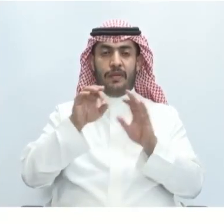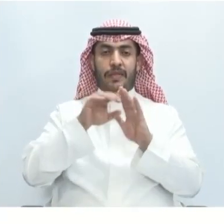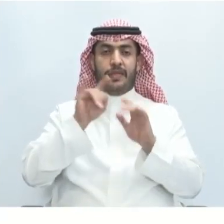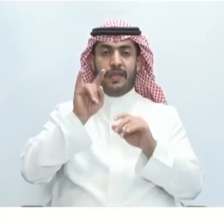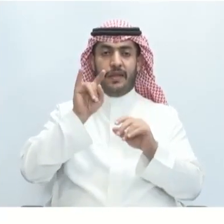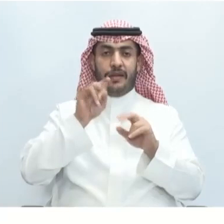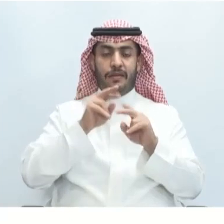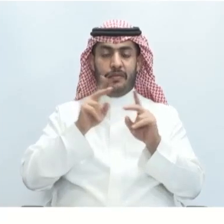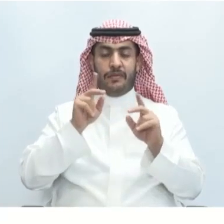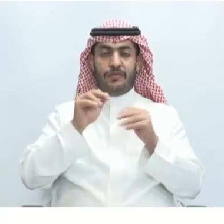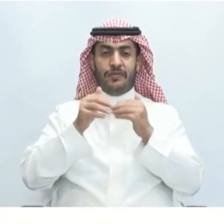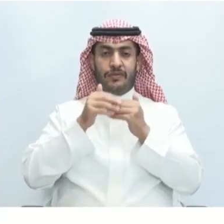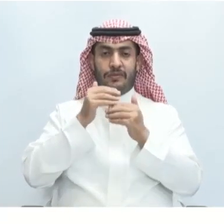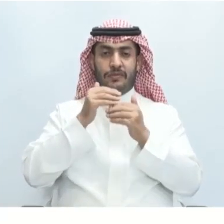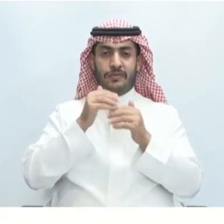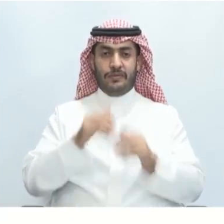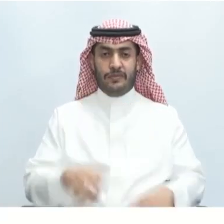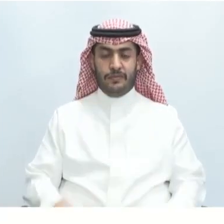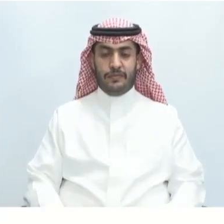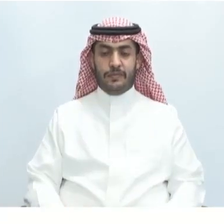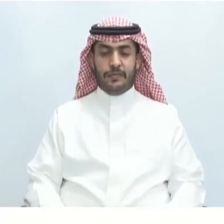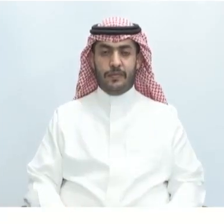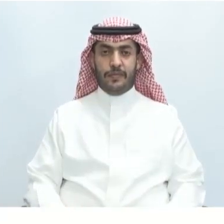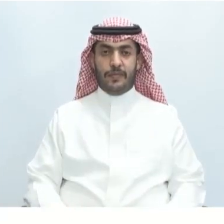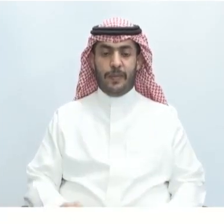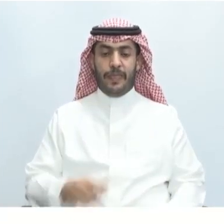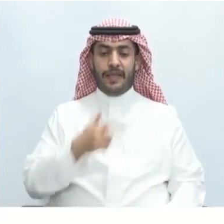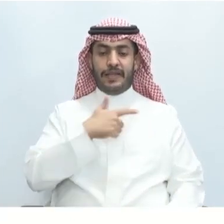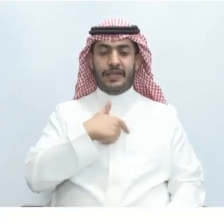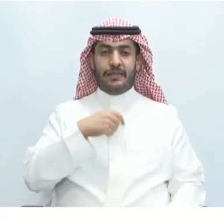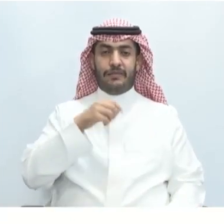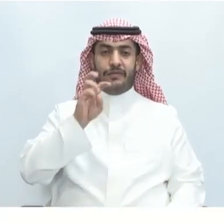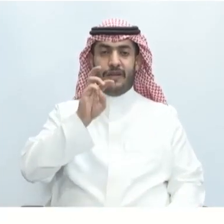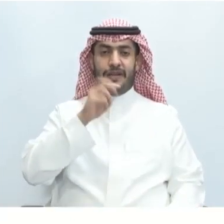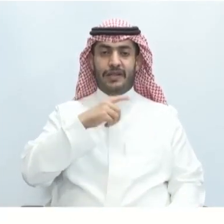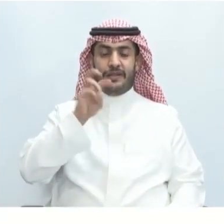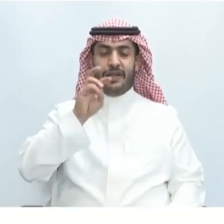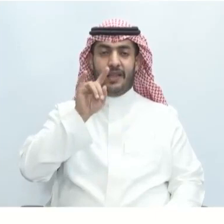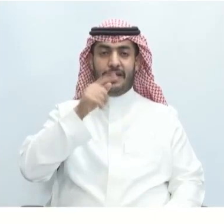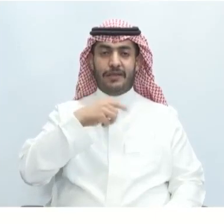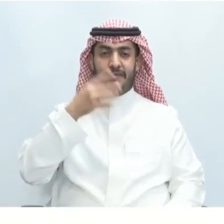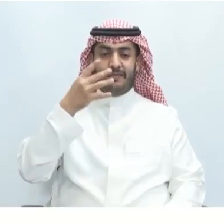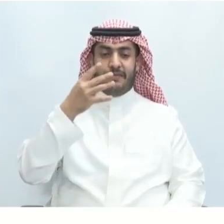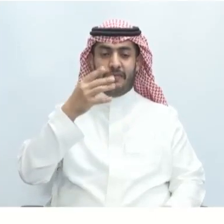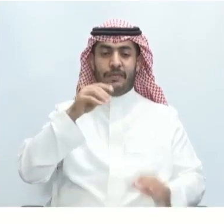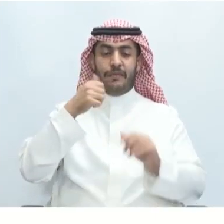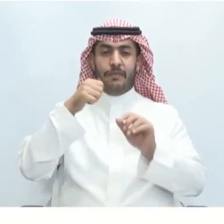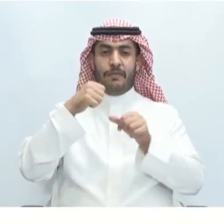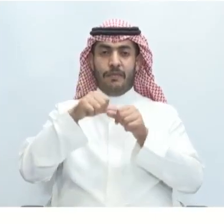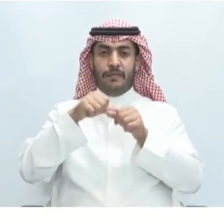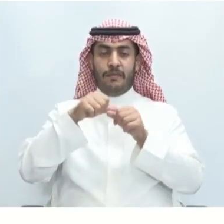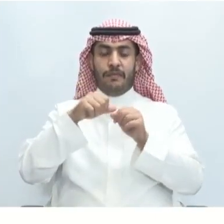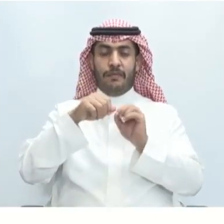للطائرات الانواع الاخرى ايرباص وامبريال اي جي ولا تقلق بالتاكيد